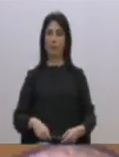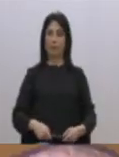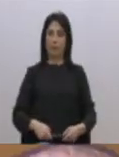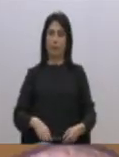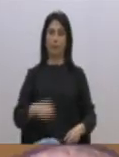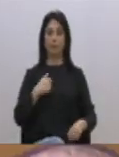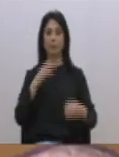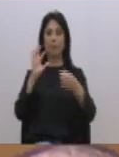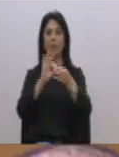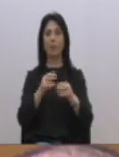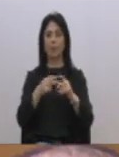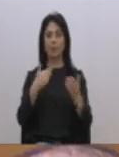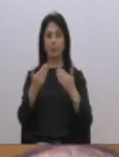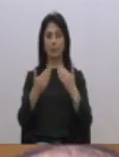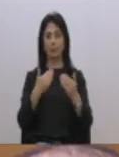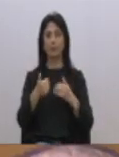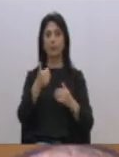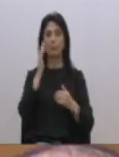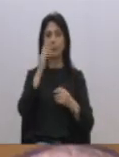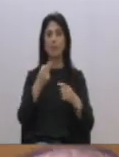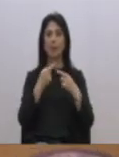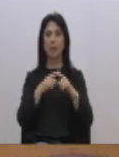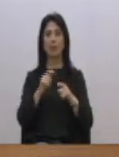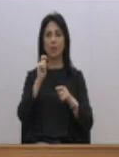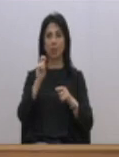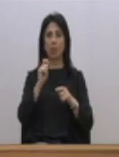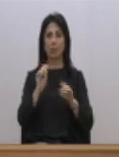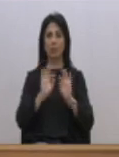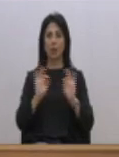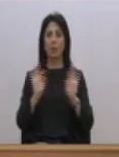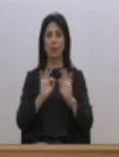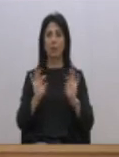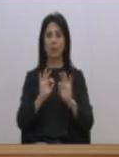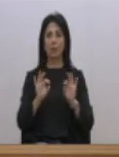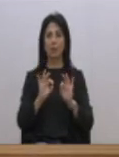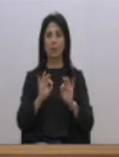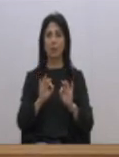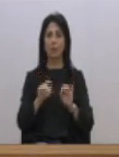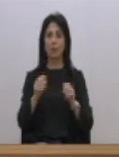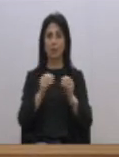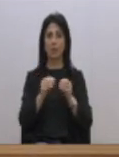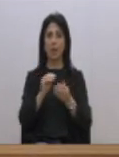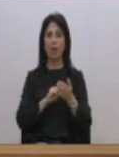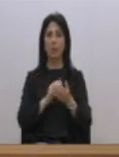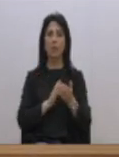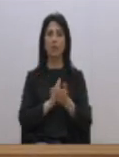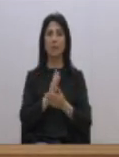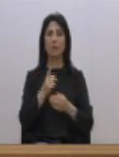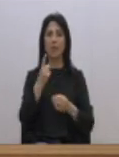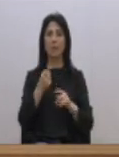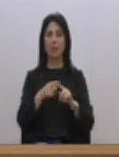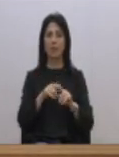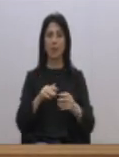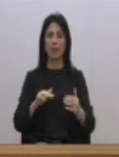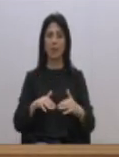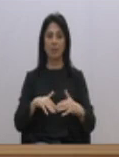მე შევერთები ამ მოწოდებას, კარგი იქნება ტექნიკური შესვენება გამოაცხადოთ. Da, eu sunt cam mereu principiul RTS, are